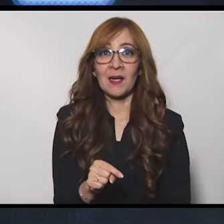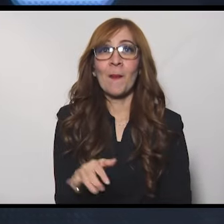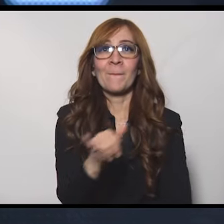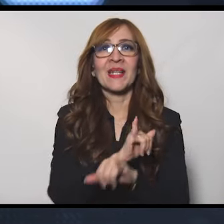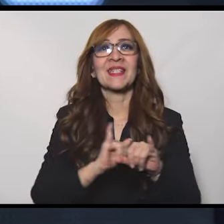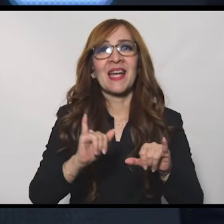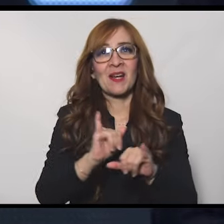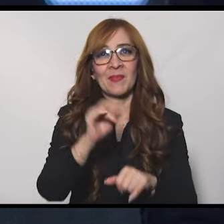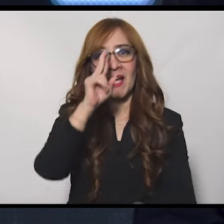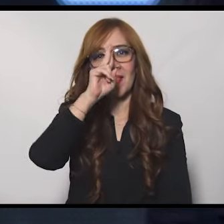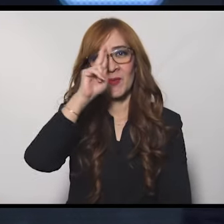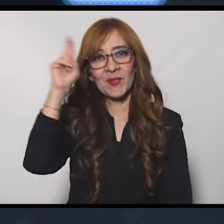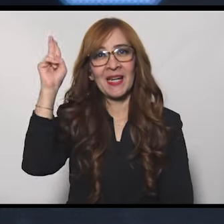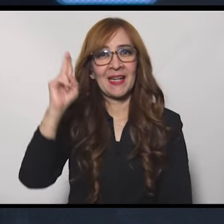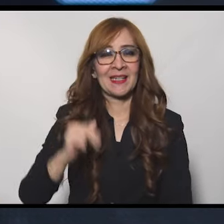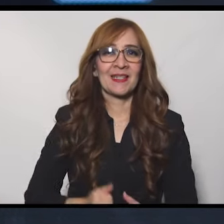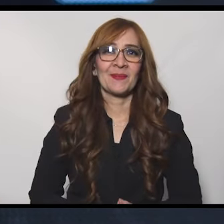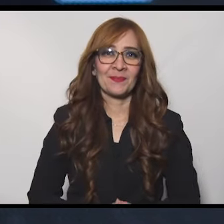God.